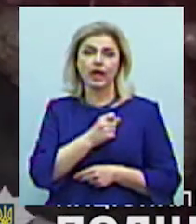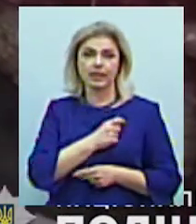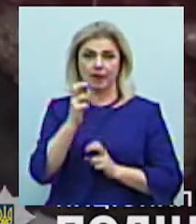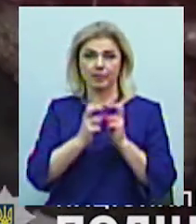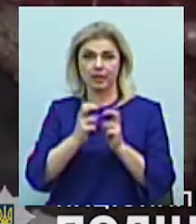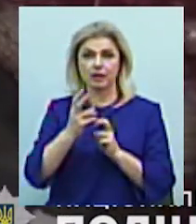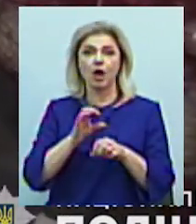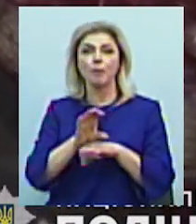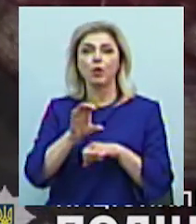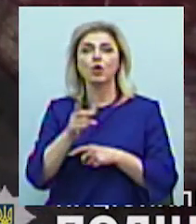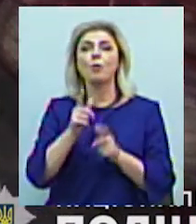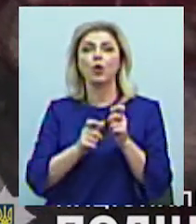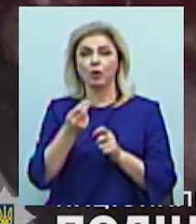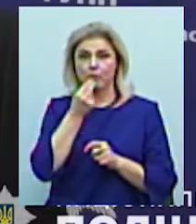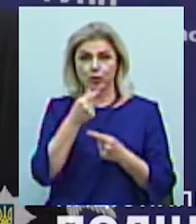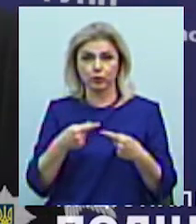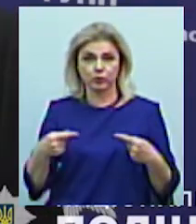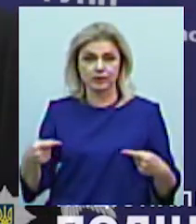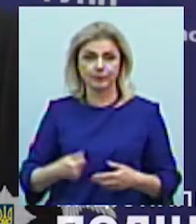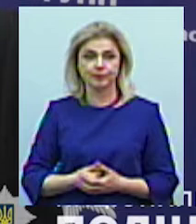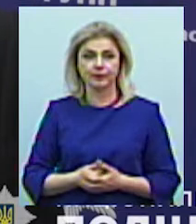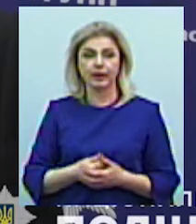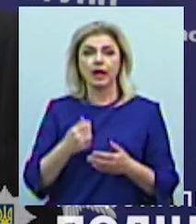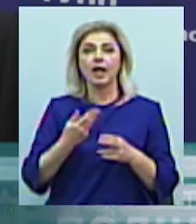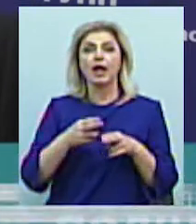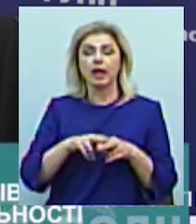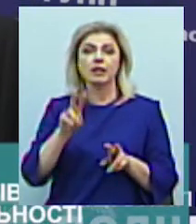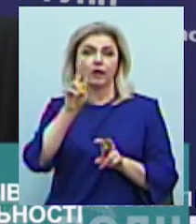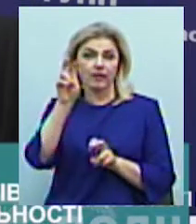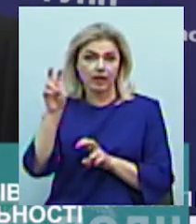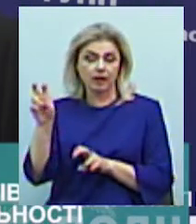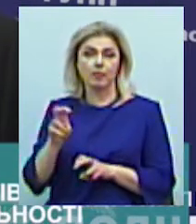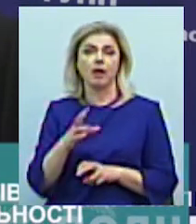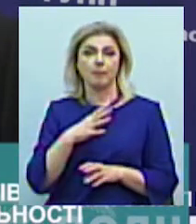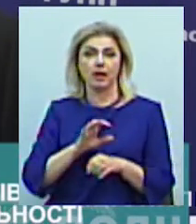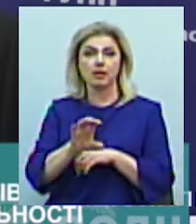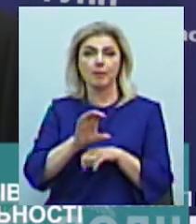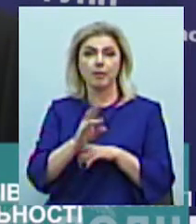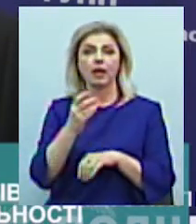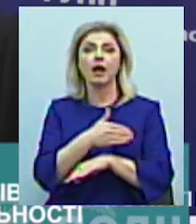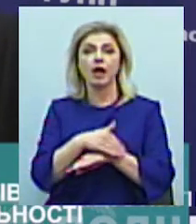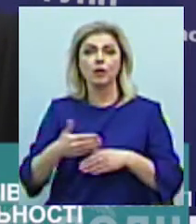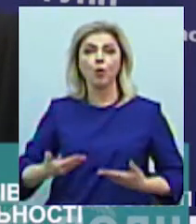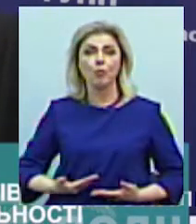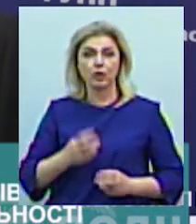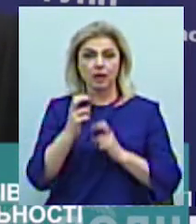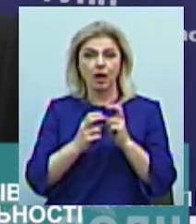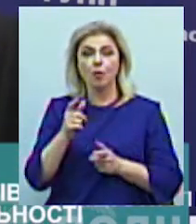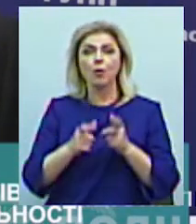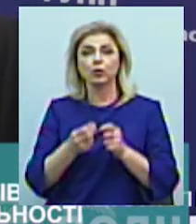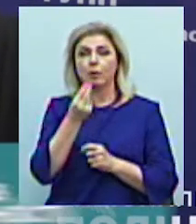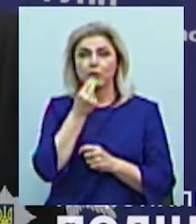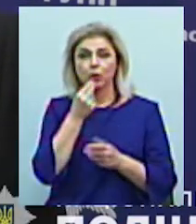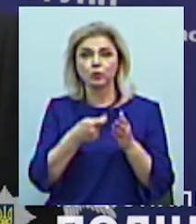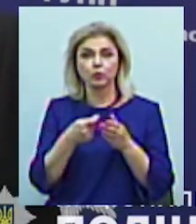на постачання молочної продукції. Вказане товариство з обмеженою відповідальністю постачало на адресу комунального підприємства молочну продукцію,